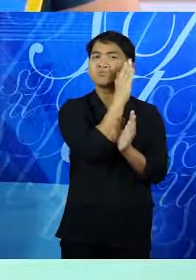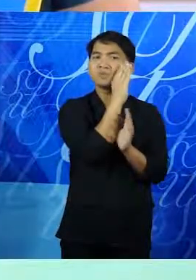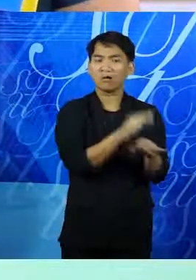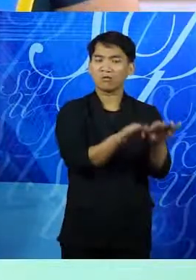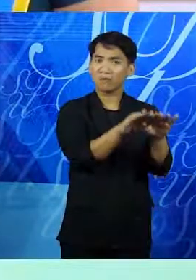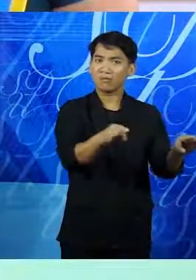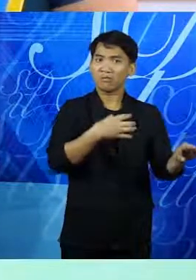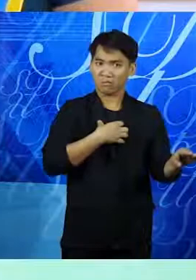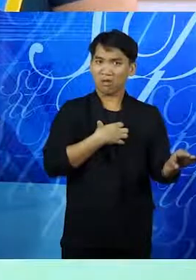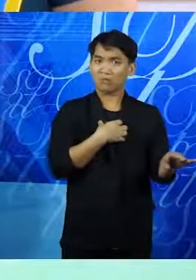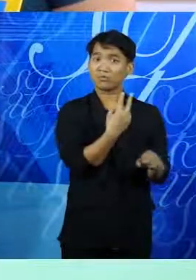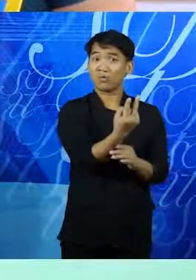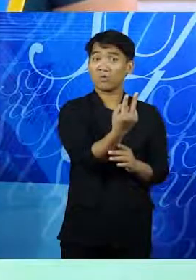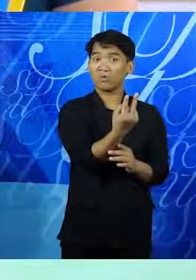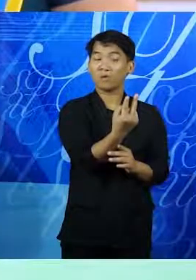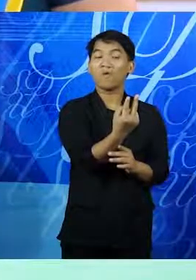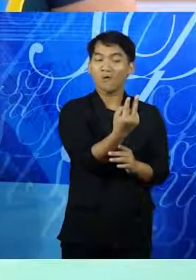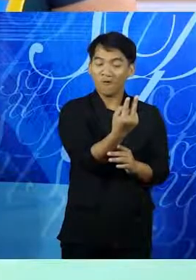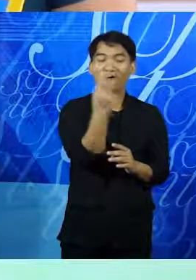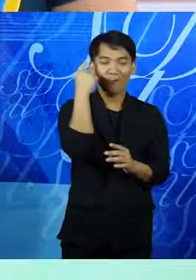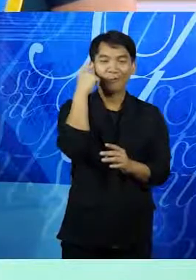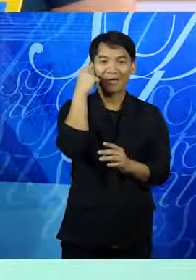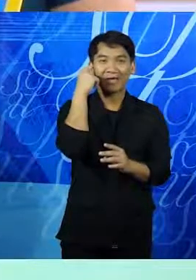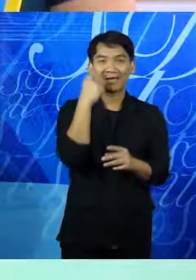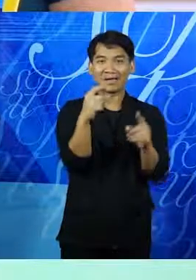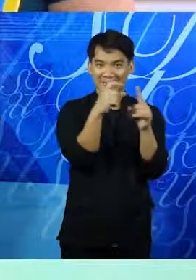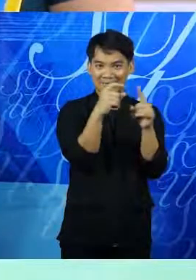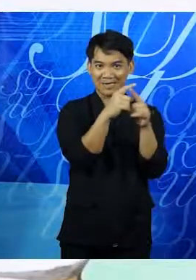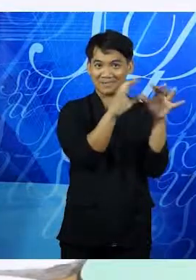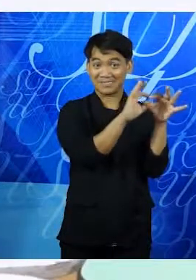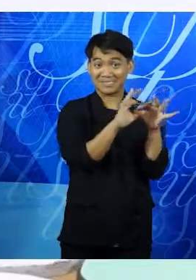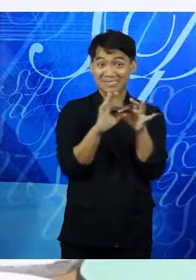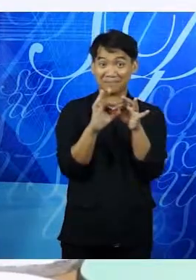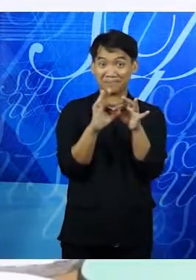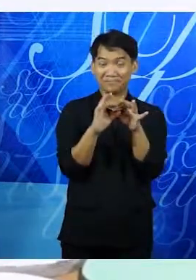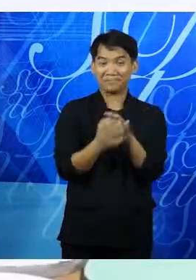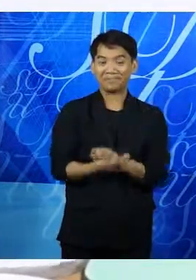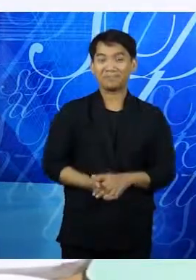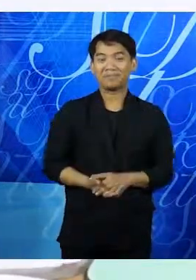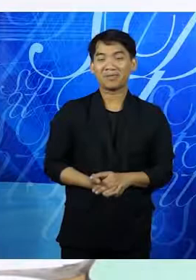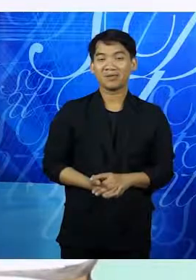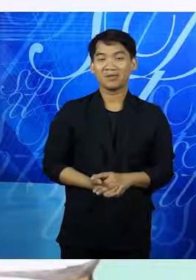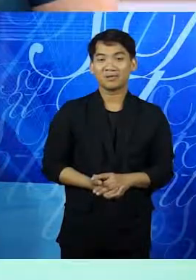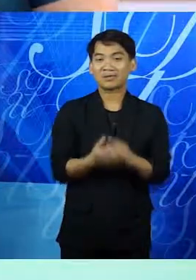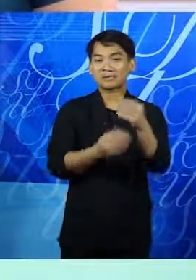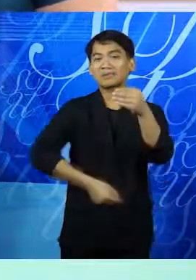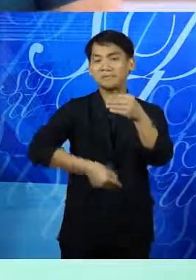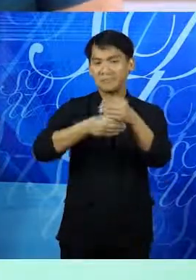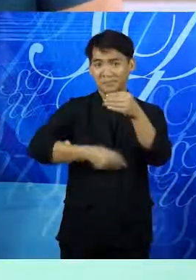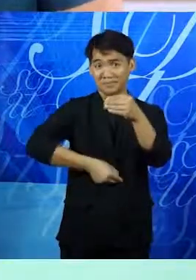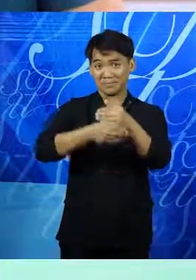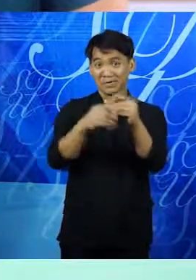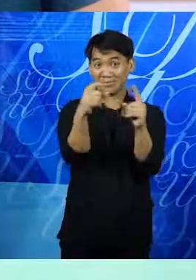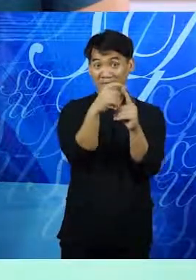นะคะเพราะฉะนั้นเนี่ยเด็กก็จะเรียนรู้ที่จะใช้คำเชื่อมประโยคโดยนะคะเราจะเพ พิ่มค